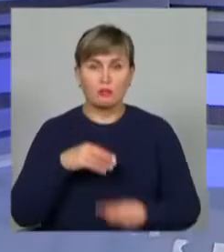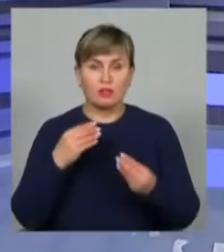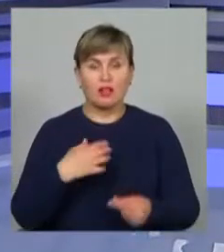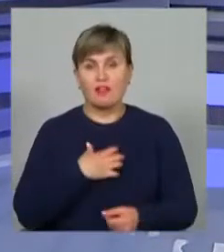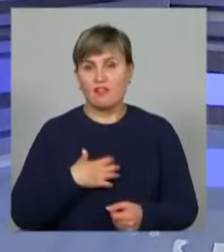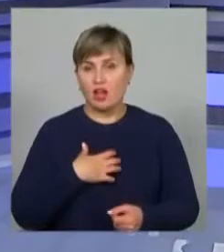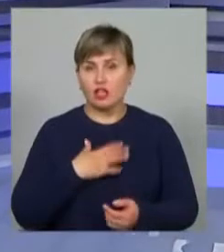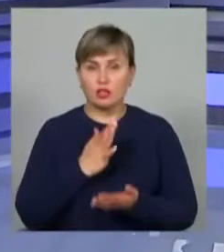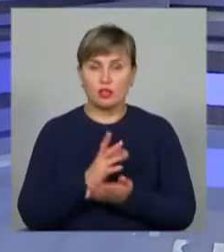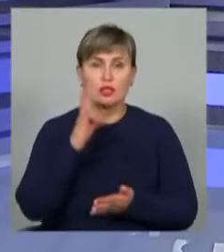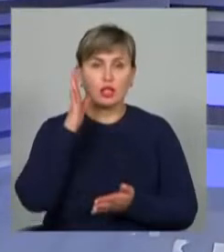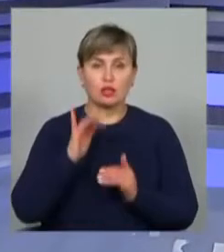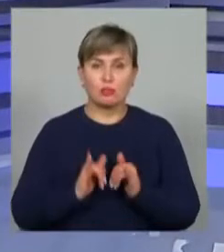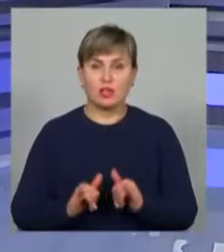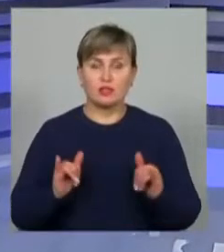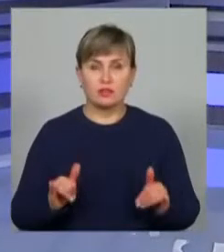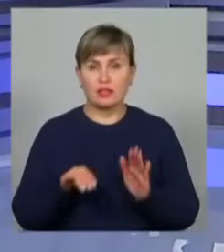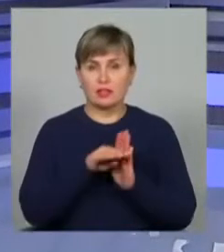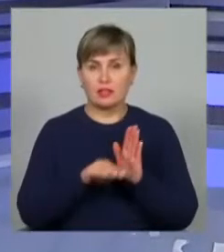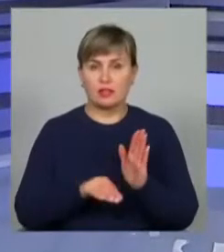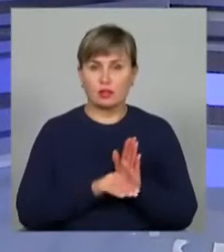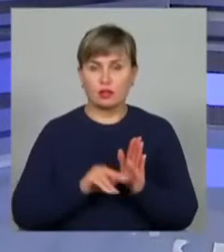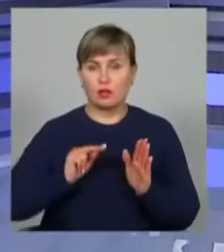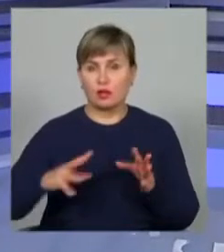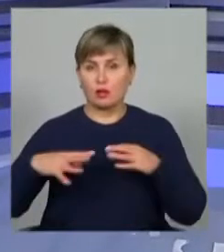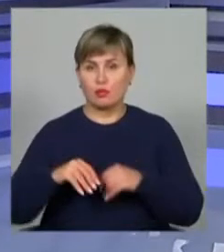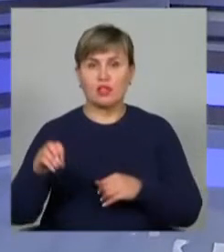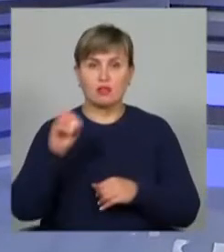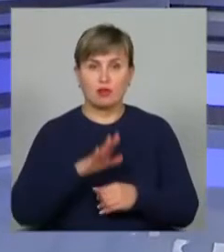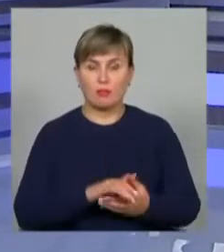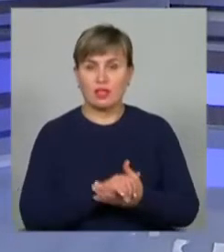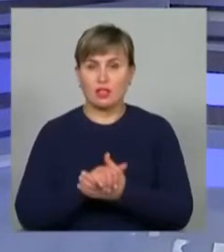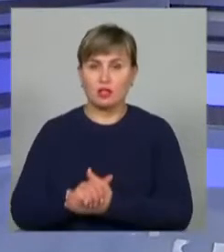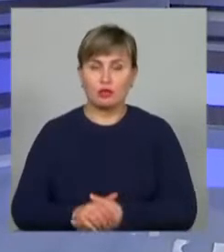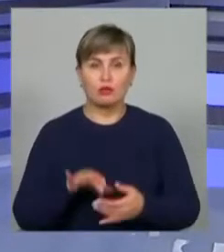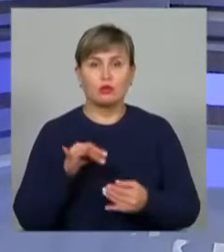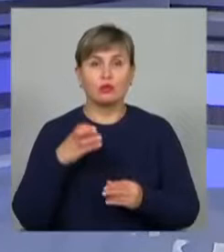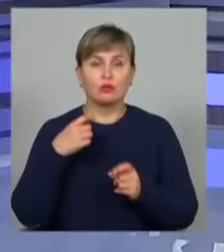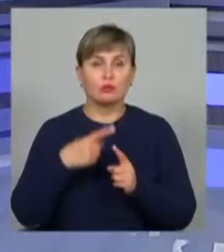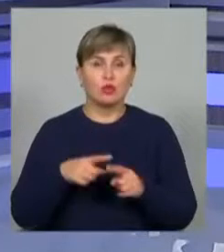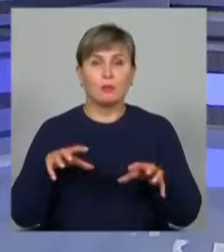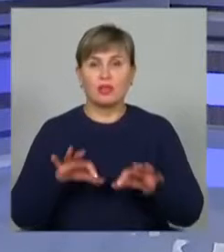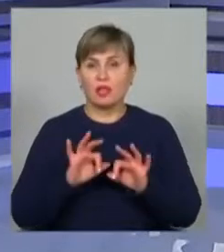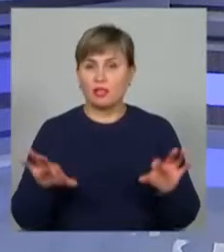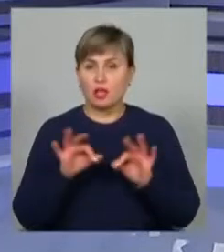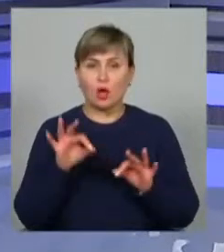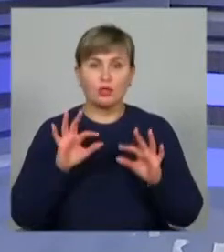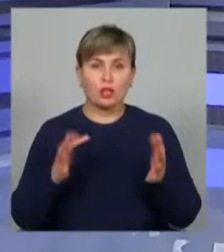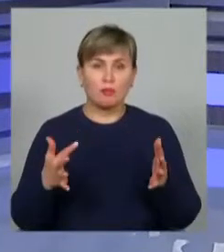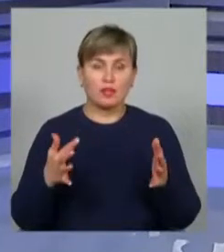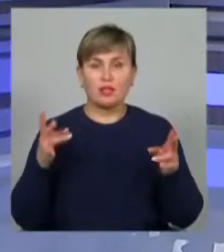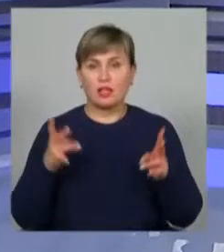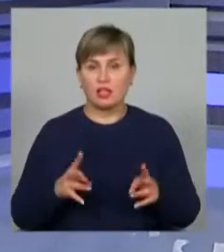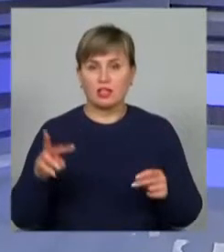важное значение дальнейшему развитию стратегического партнерства с Европейским Союзом. Кроме того, президент рассказал о событиях